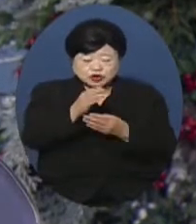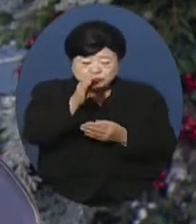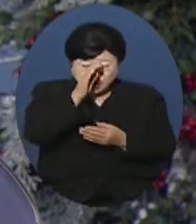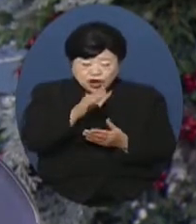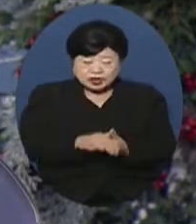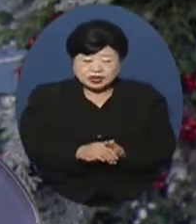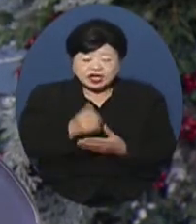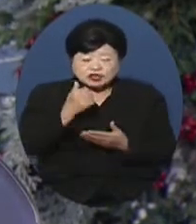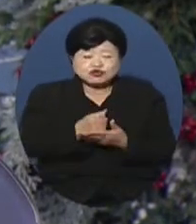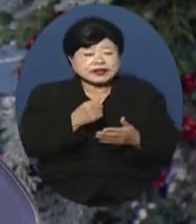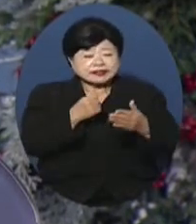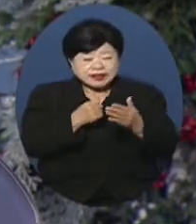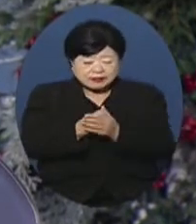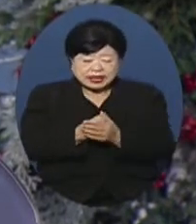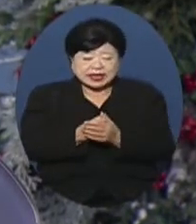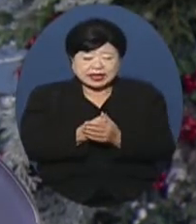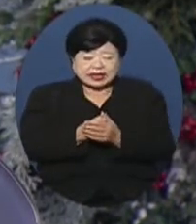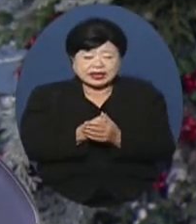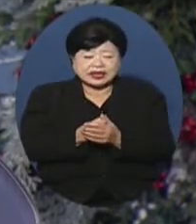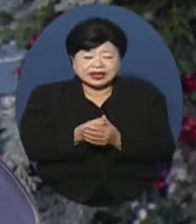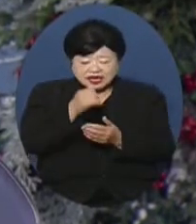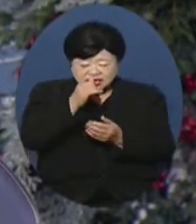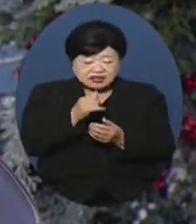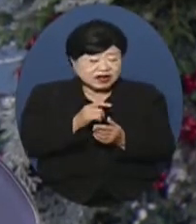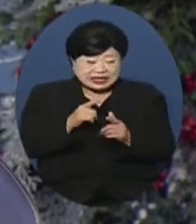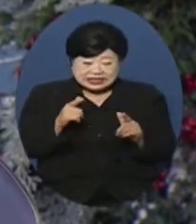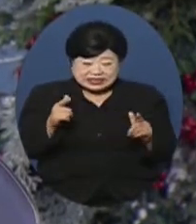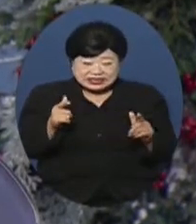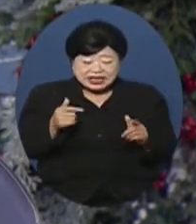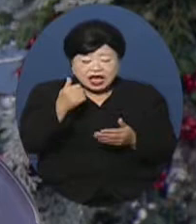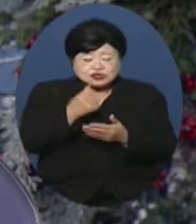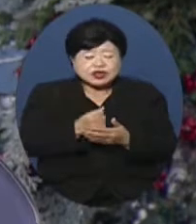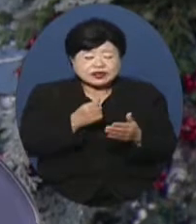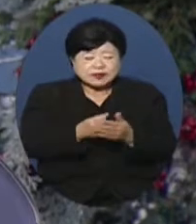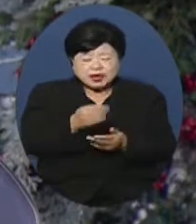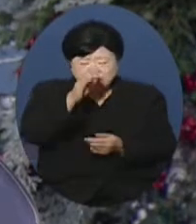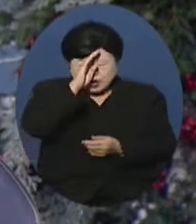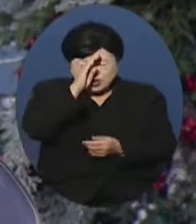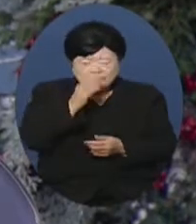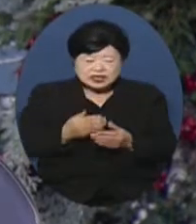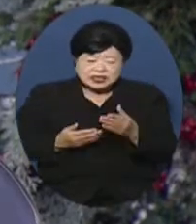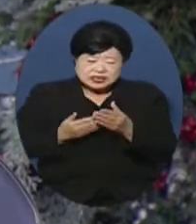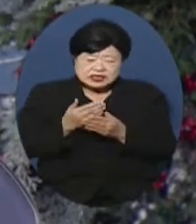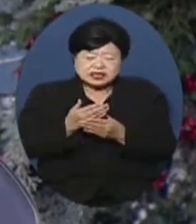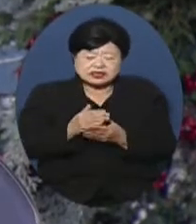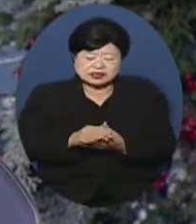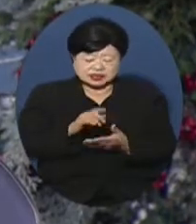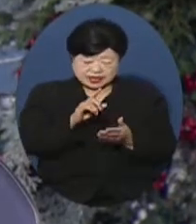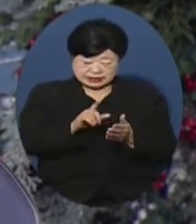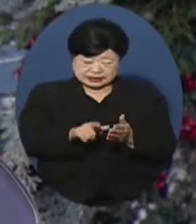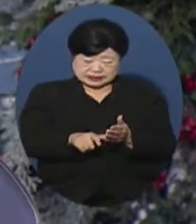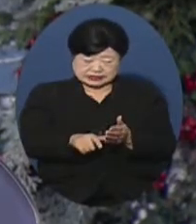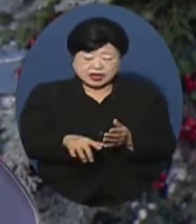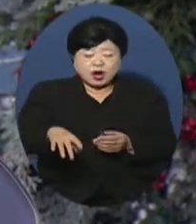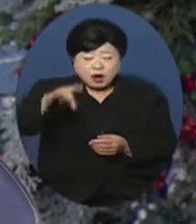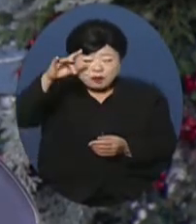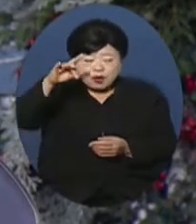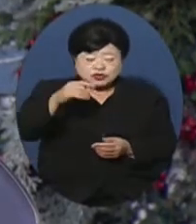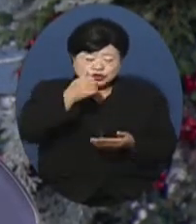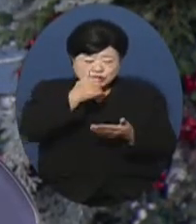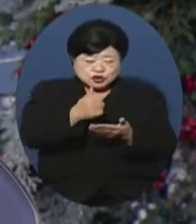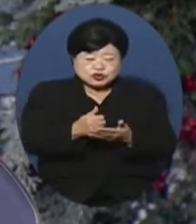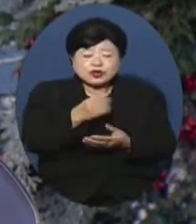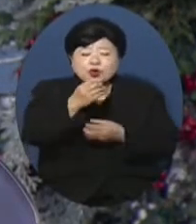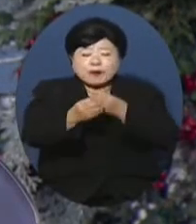죄 때문에 있는건 아니겠지만 죄 때문에 굉장히 되었을 땐 문제 죄를